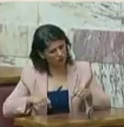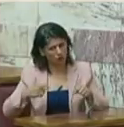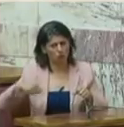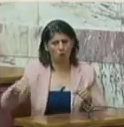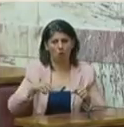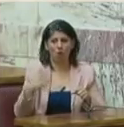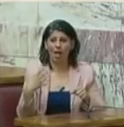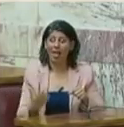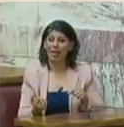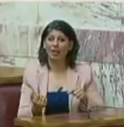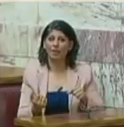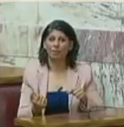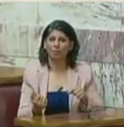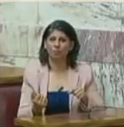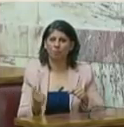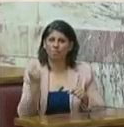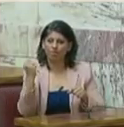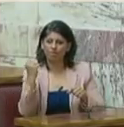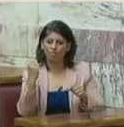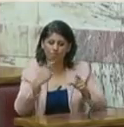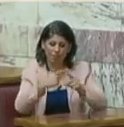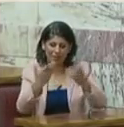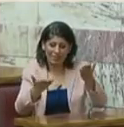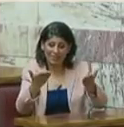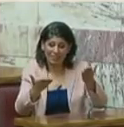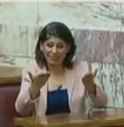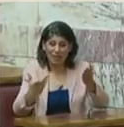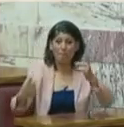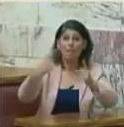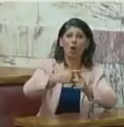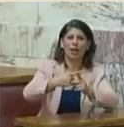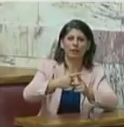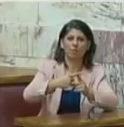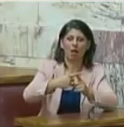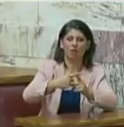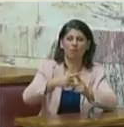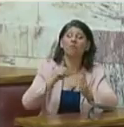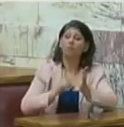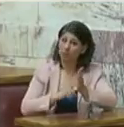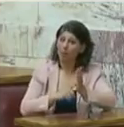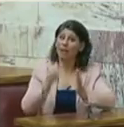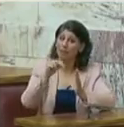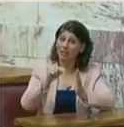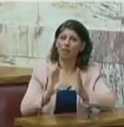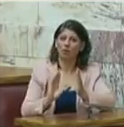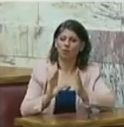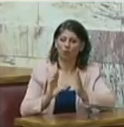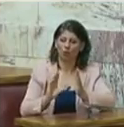διαθέτει ισχυρά συγκριτικά πλεονεκτήματα που πρέπει να αξιοποιηθούν σε μια σειρά από